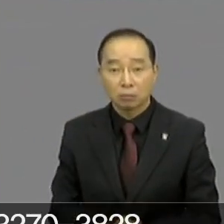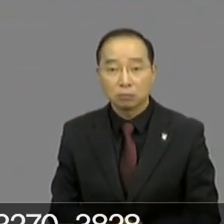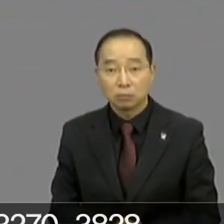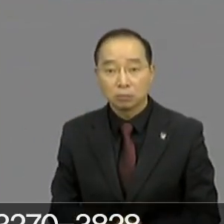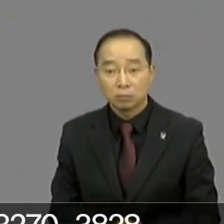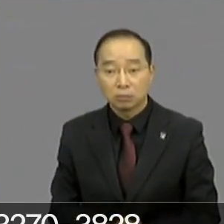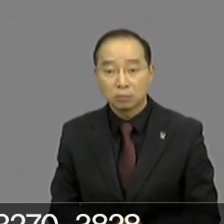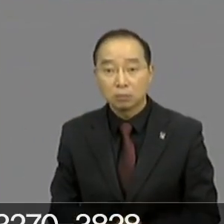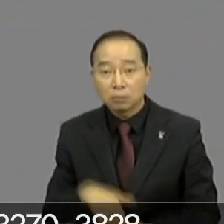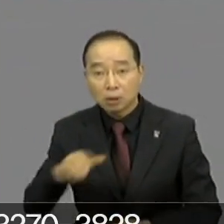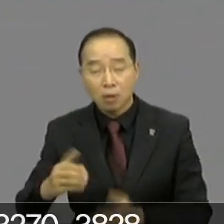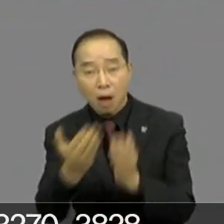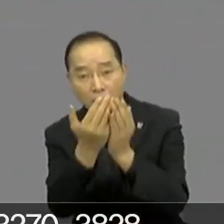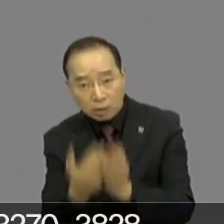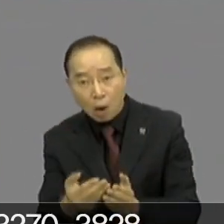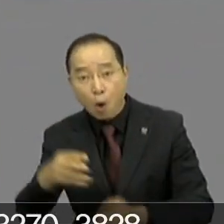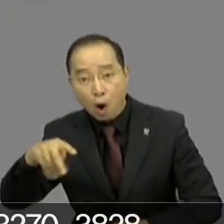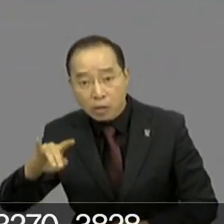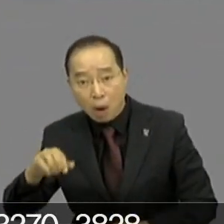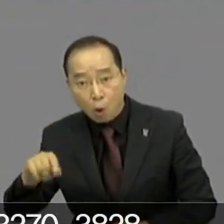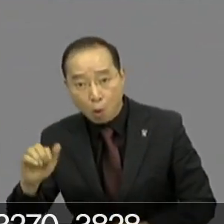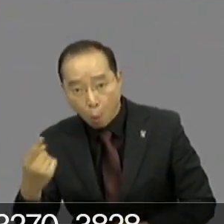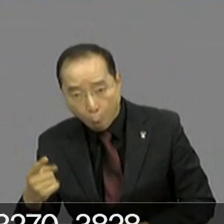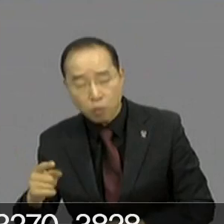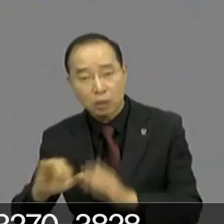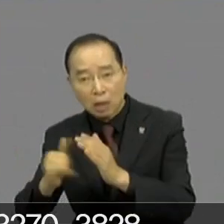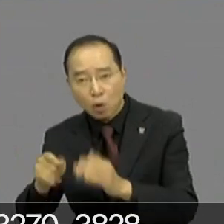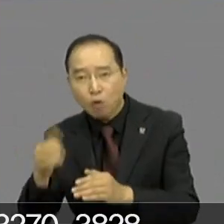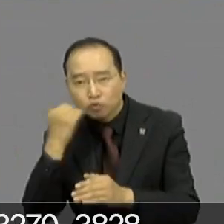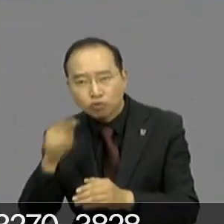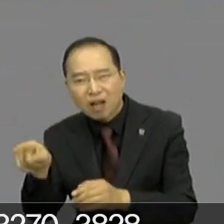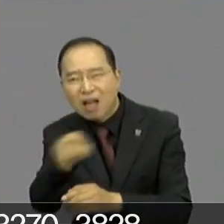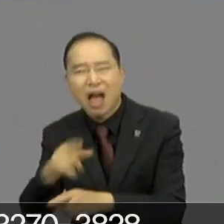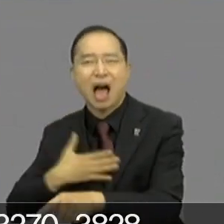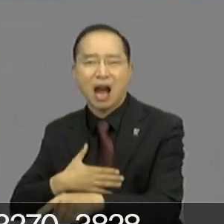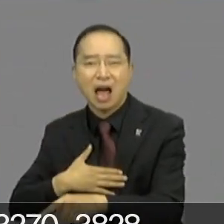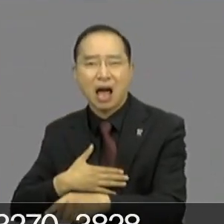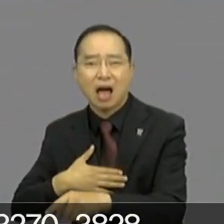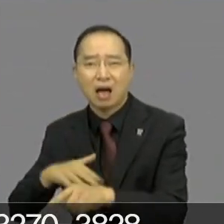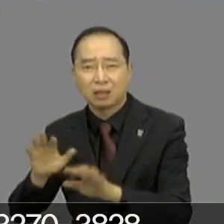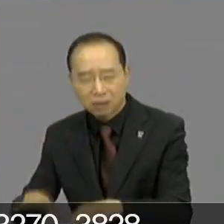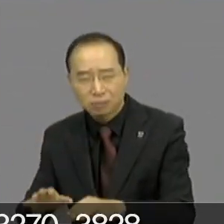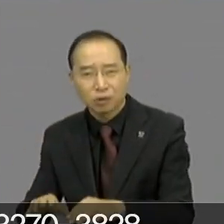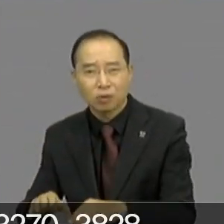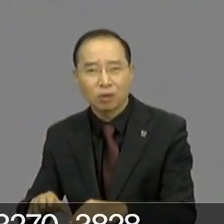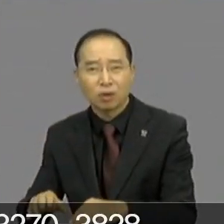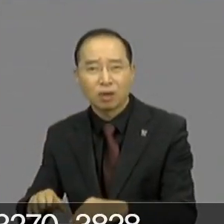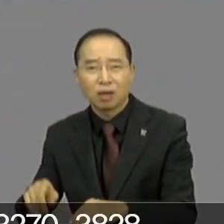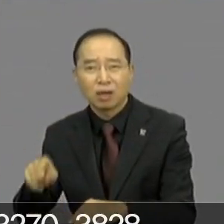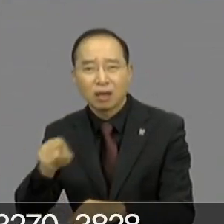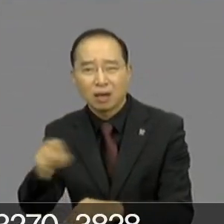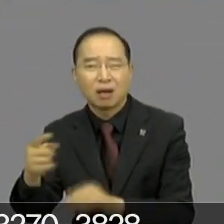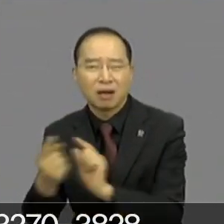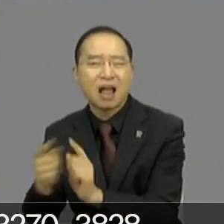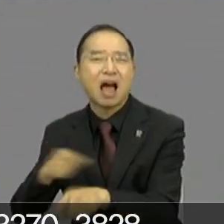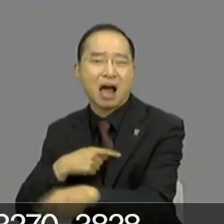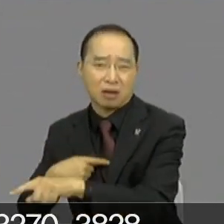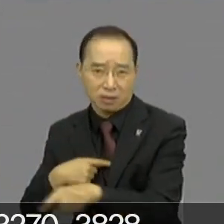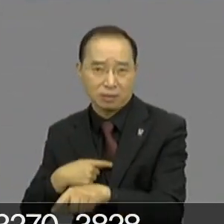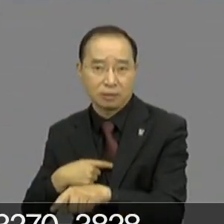유가족들 하고 저도 예은이 아빠 10차 니 아빠 굉장히 많이 합니다 지금도 다시 촛불의 들어가서 하는데